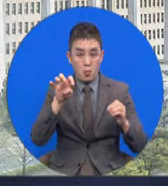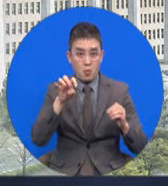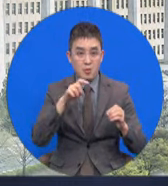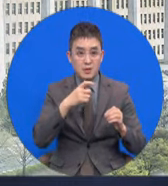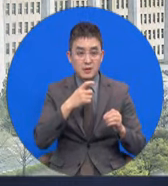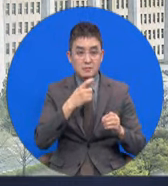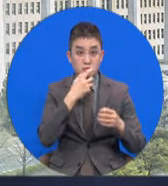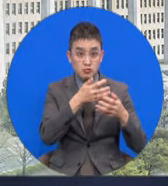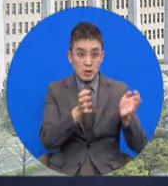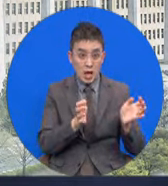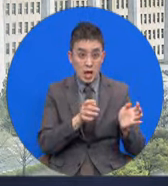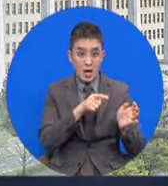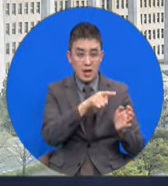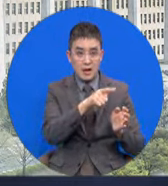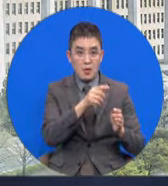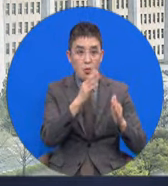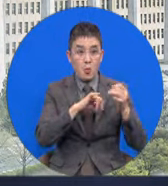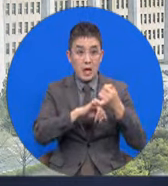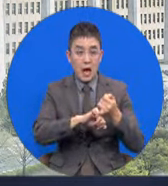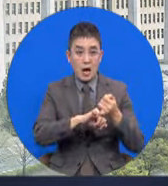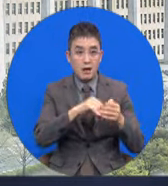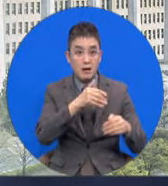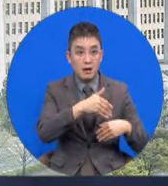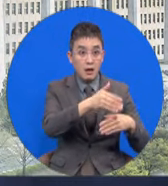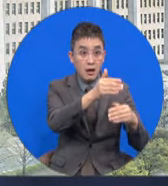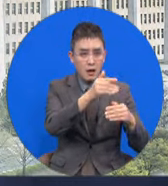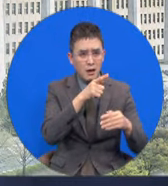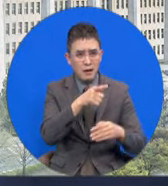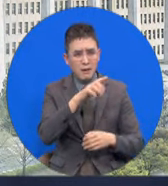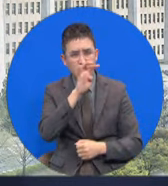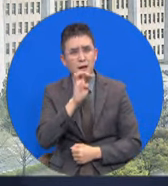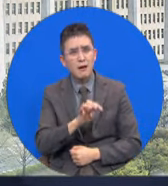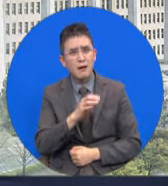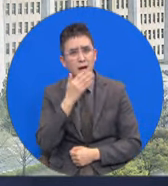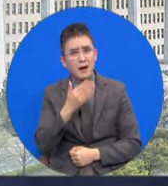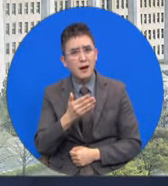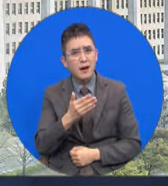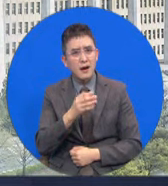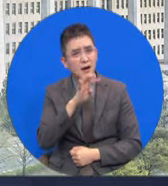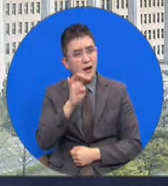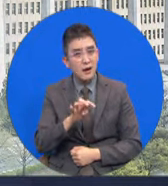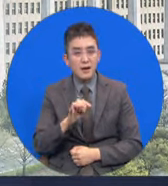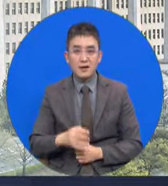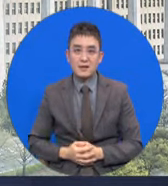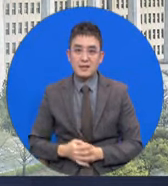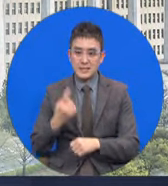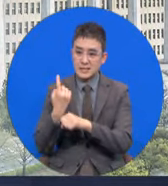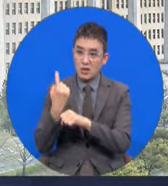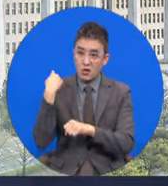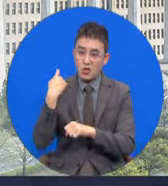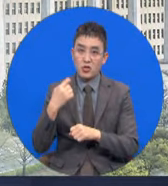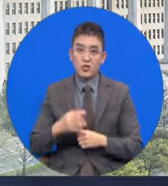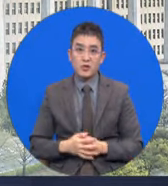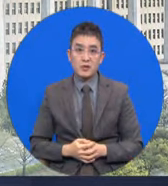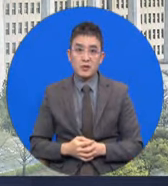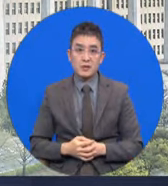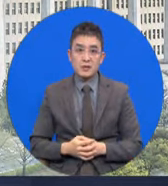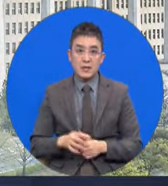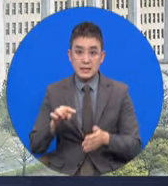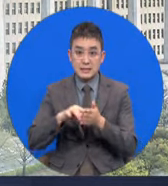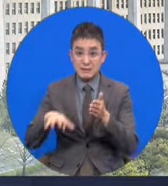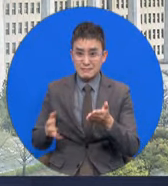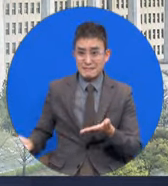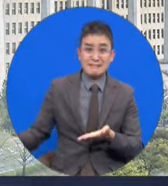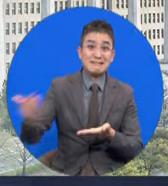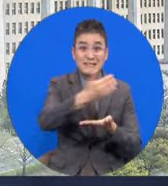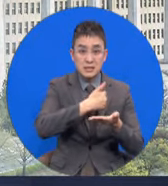공약을 실현시키기 위해서는 써야 된다는 소리인데 이게 가능할 것인지. 작년에 우리나라가 세수, 경기가 안 좋기 때문에